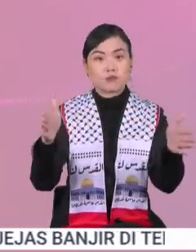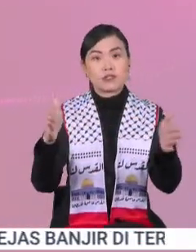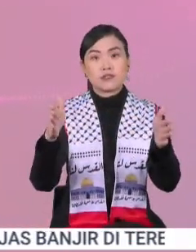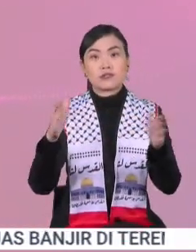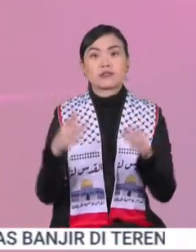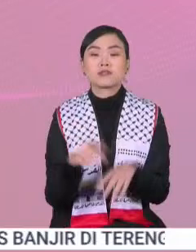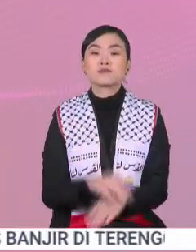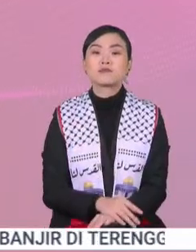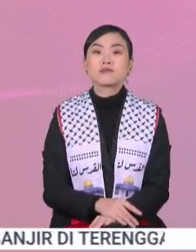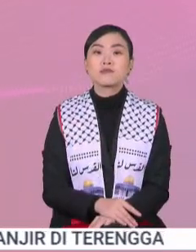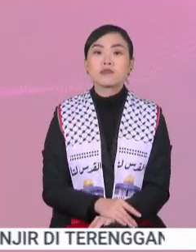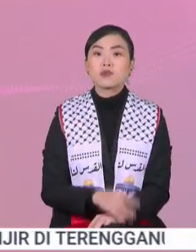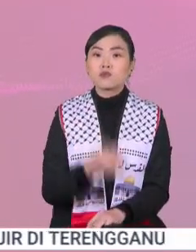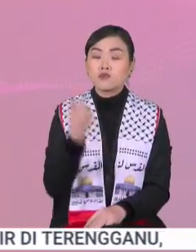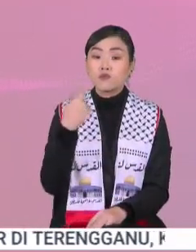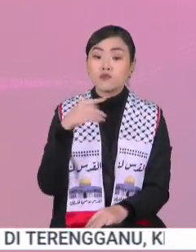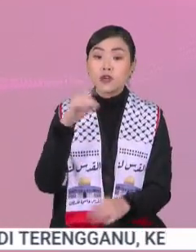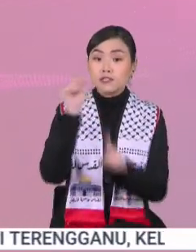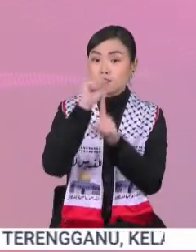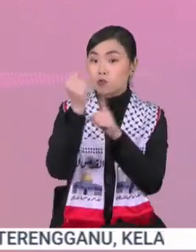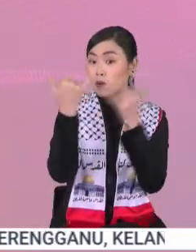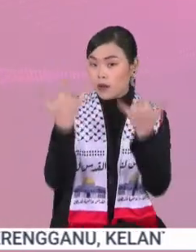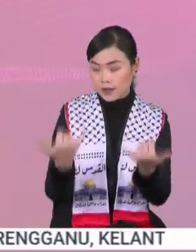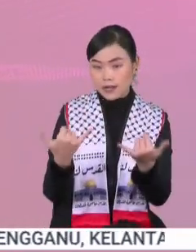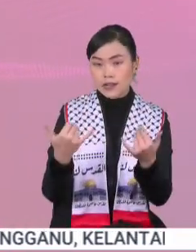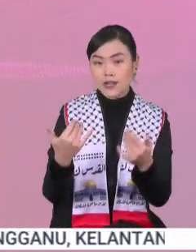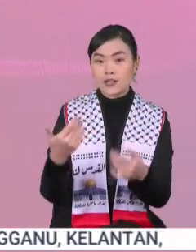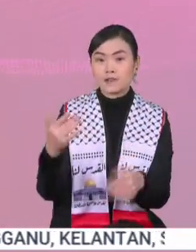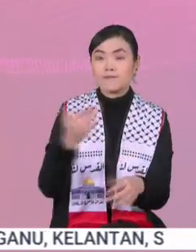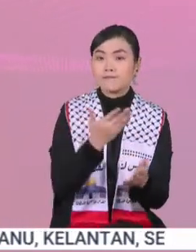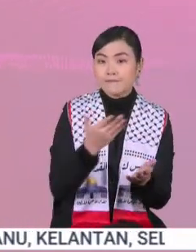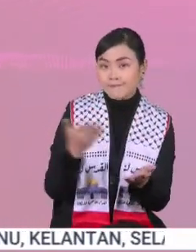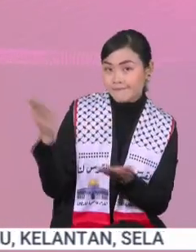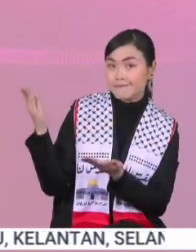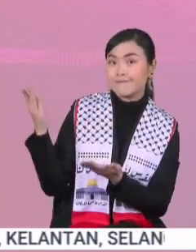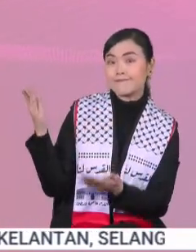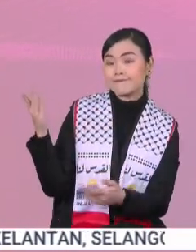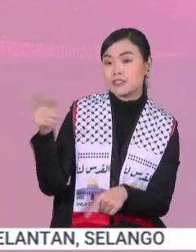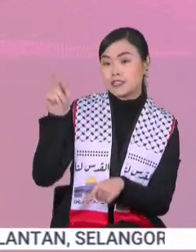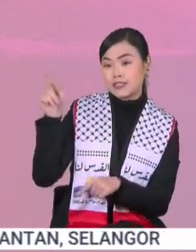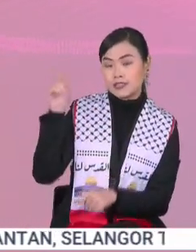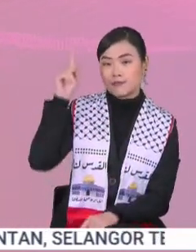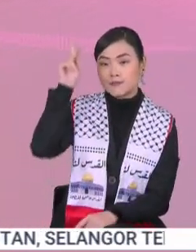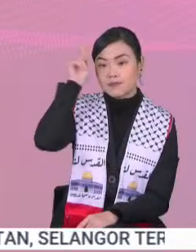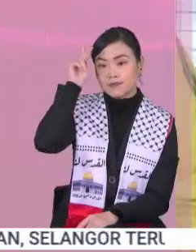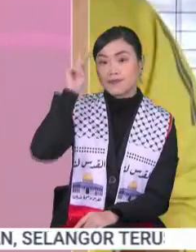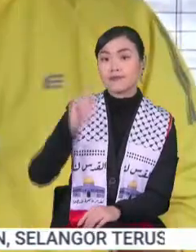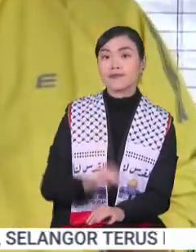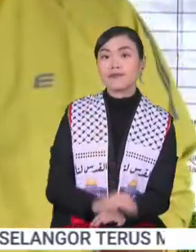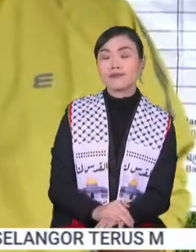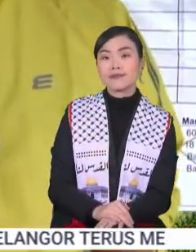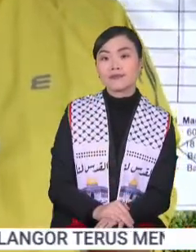pasir mas bagi mengetahui situasi semasa kita bersama Amirul Hafiz Rosli di lokasi teruskan